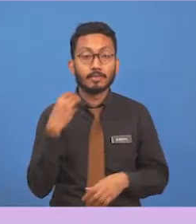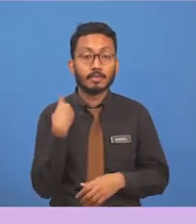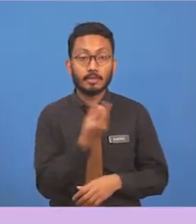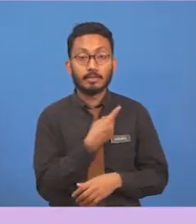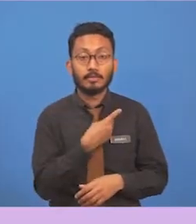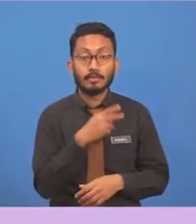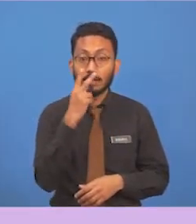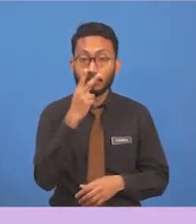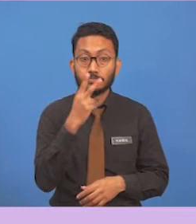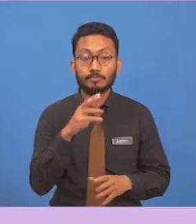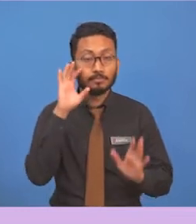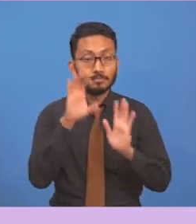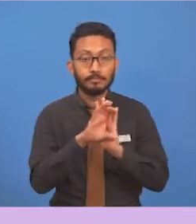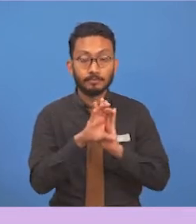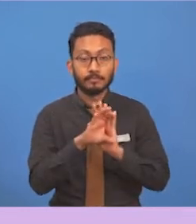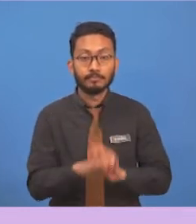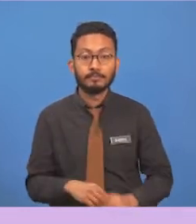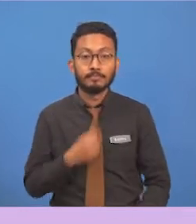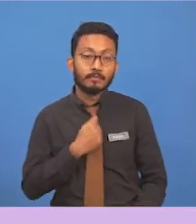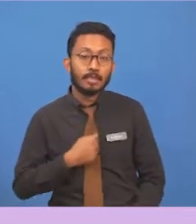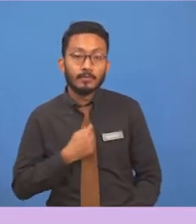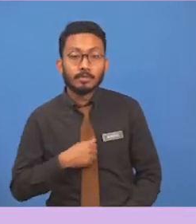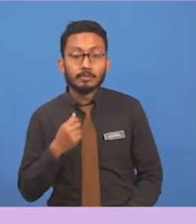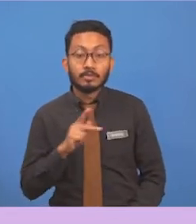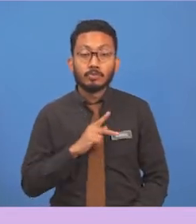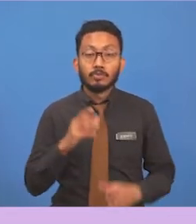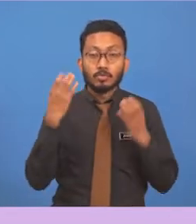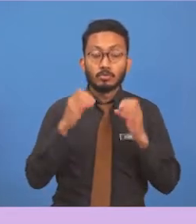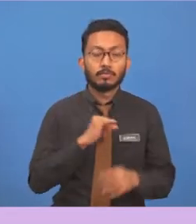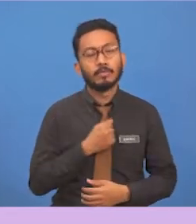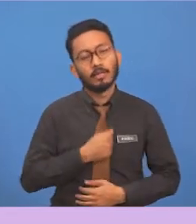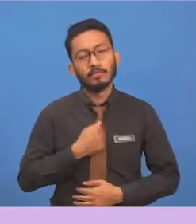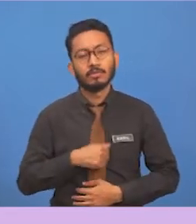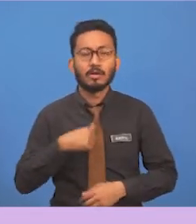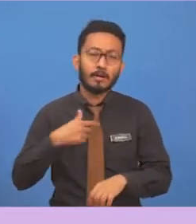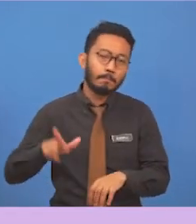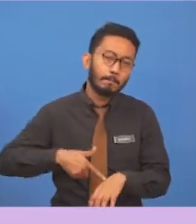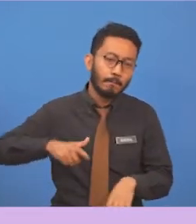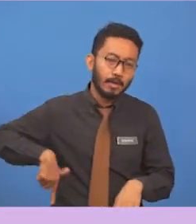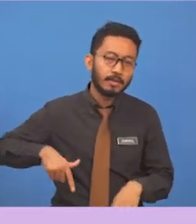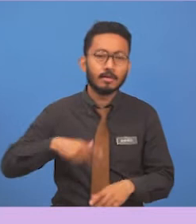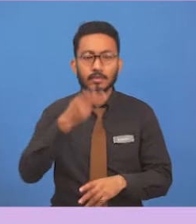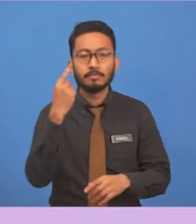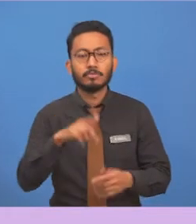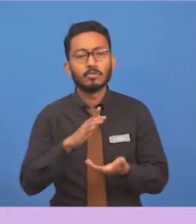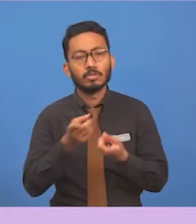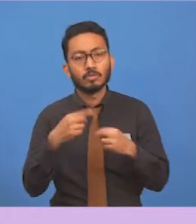ini maafkan saya ceguk saya datang lambat karena Basko Larosa